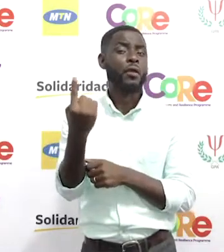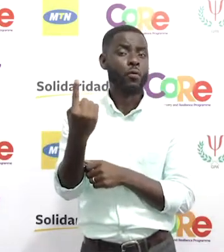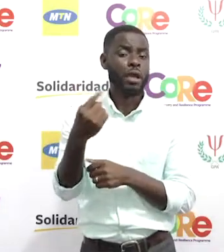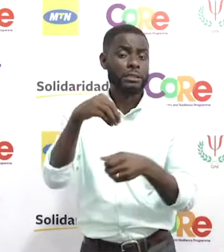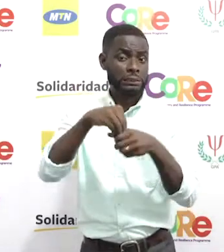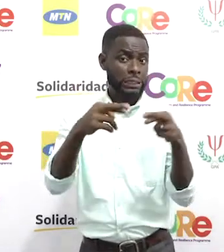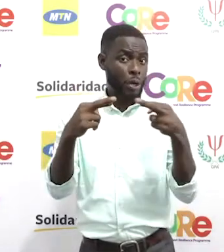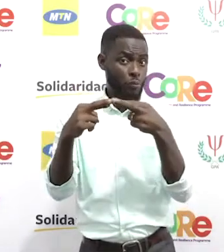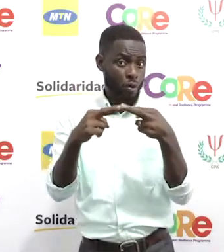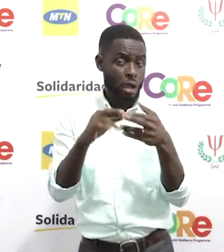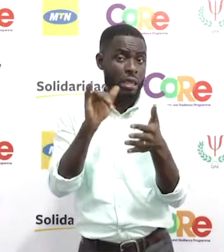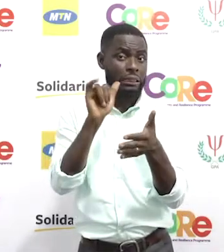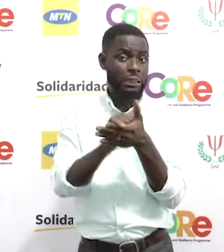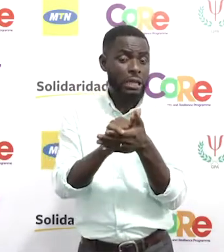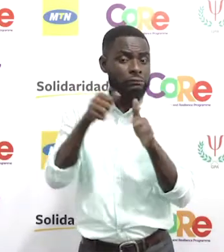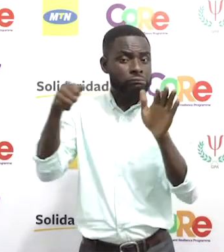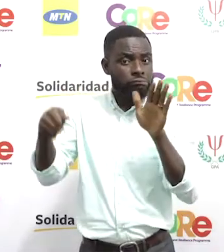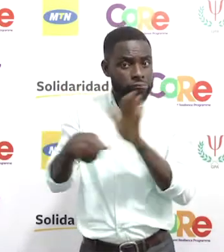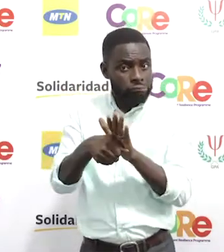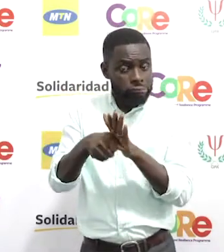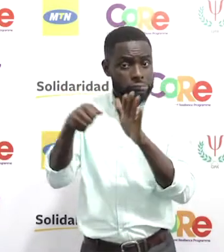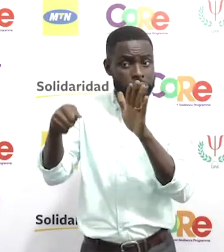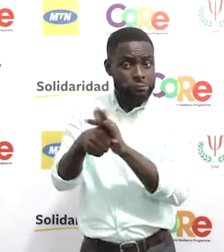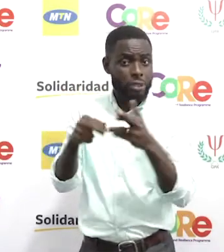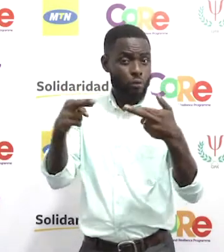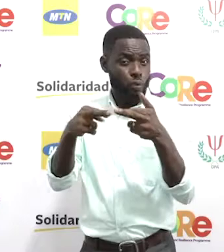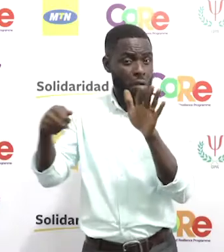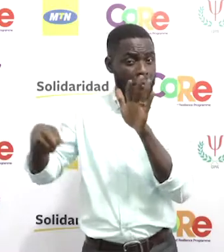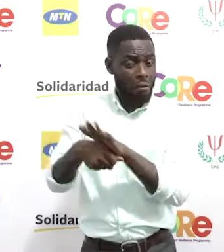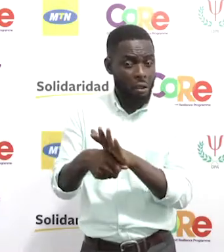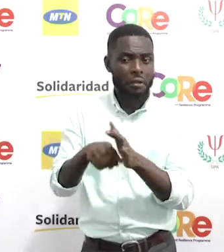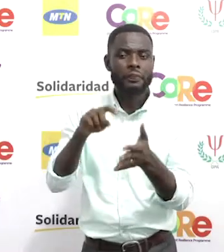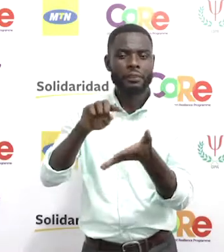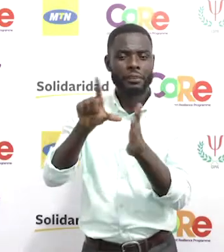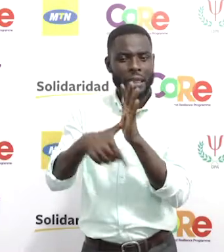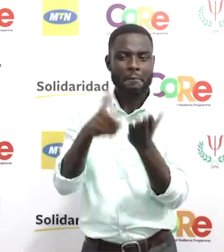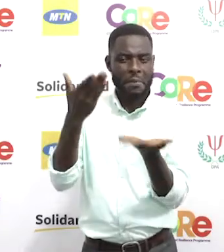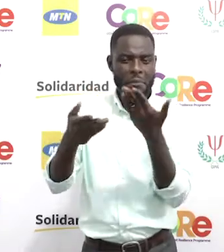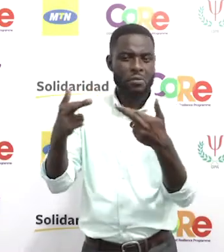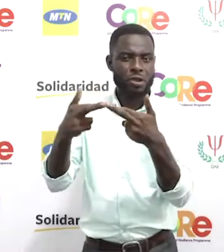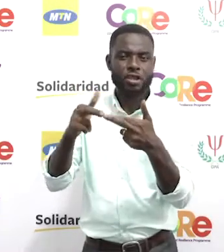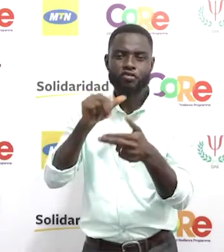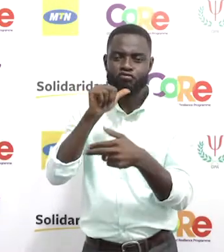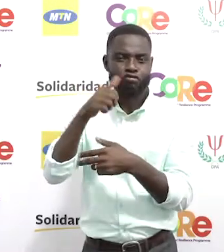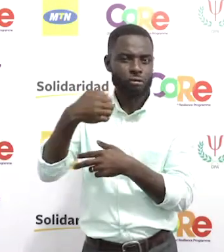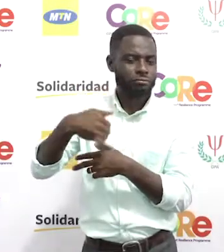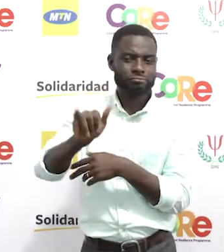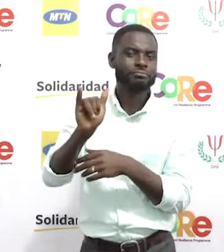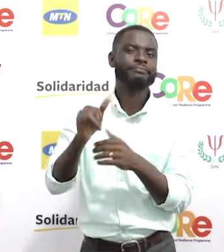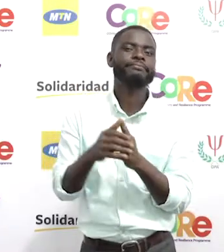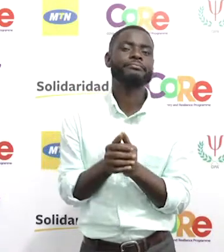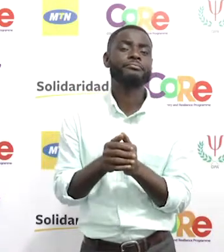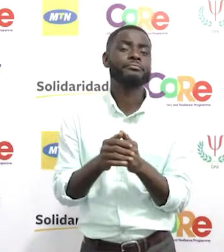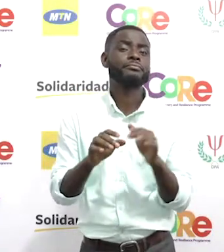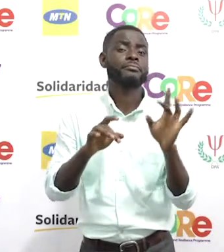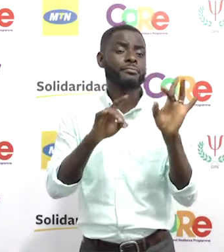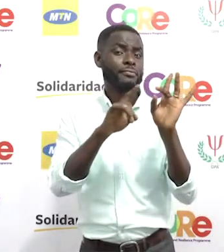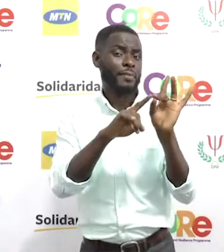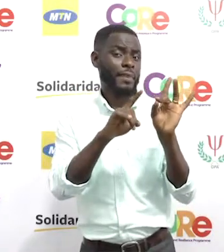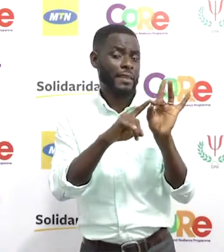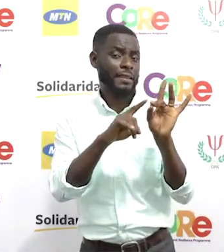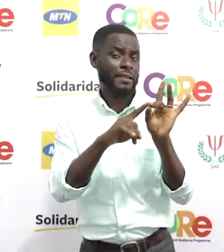nanyo bo ahinshi ke ya nano. Mo fe mo ni yo nanyo bo. Ni ake te mli ye. Nakay nanyo bo